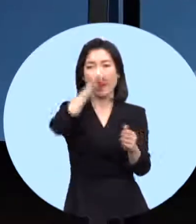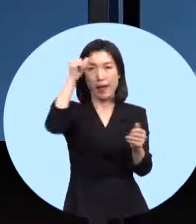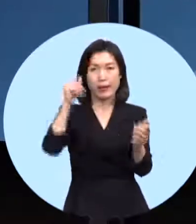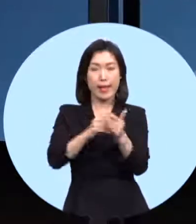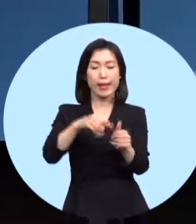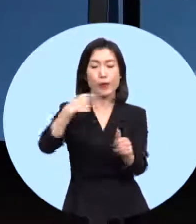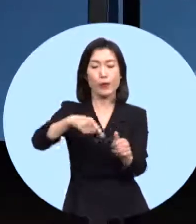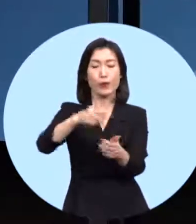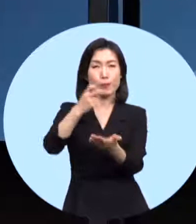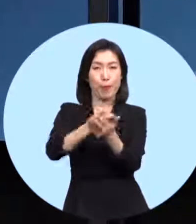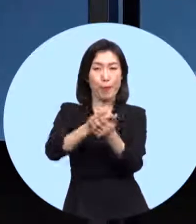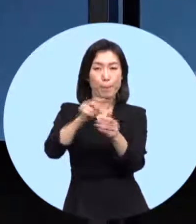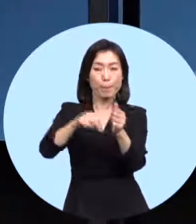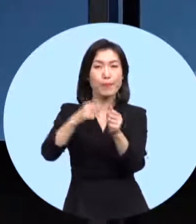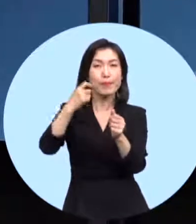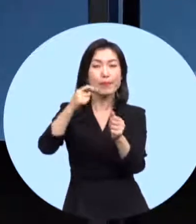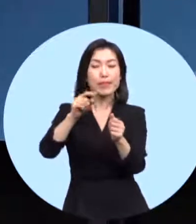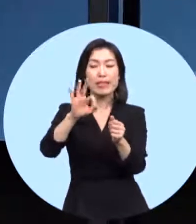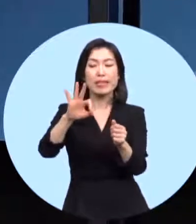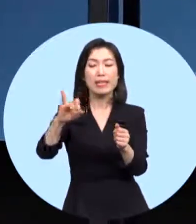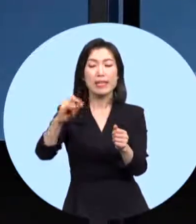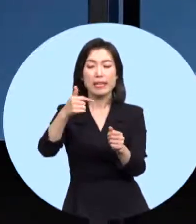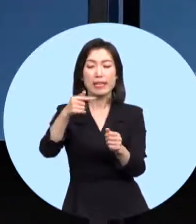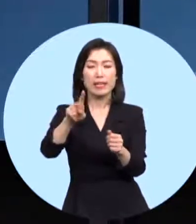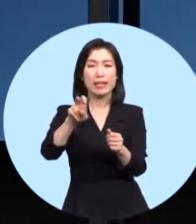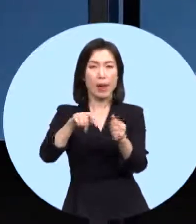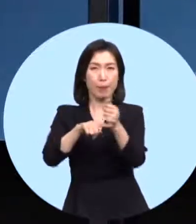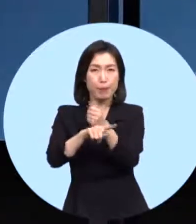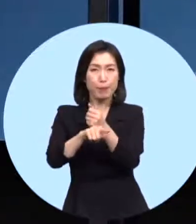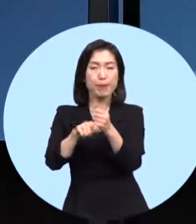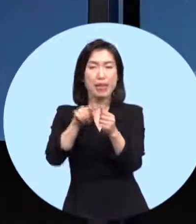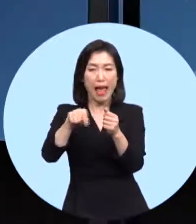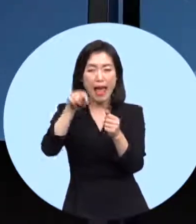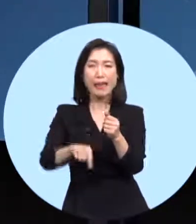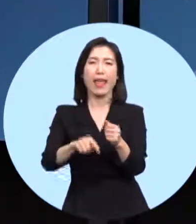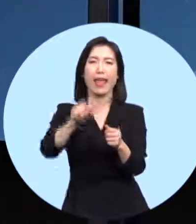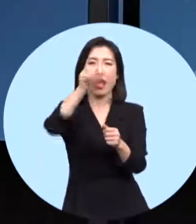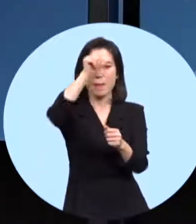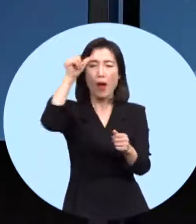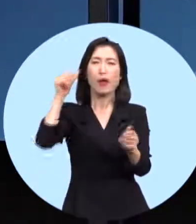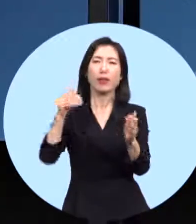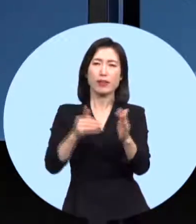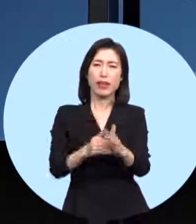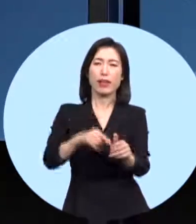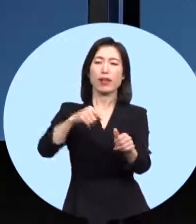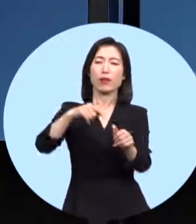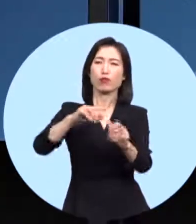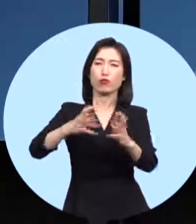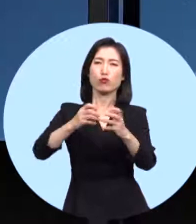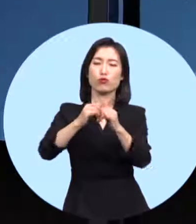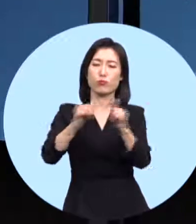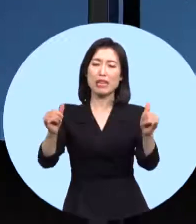이념에 모든 국민이라고 표현이 되어 있습니다.